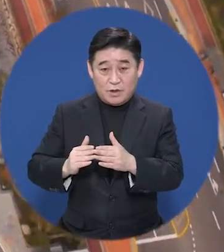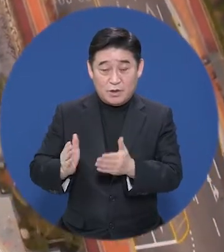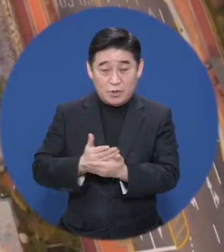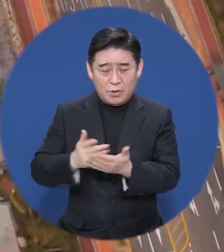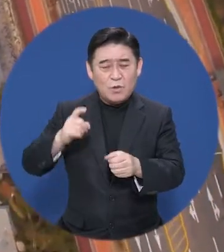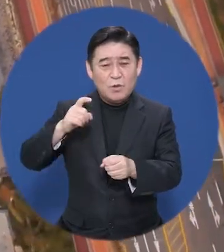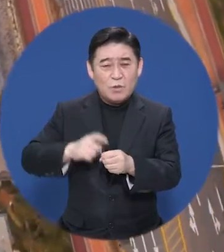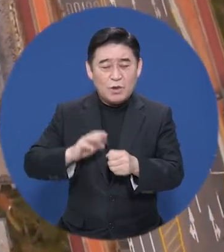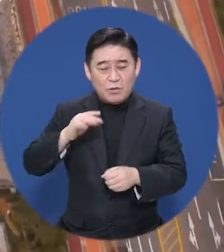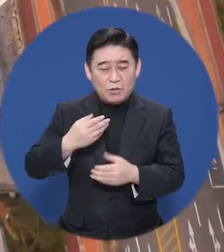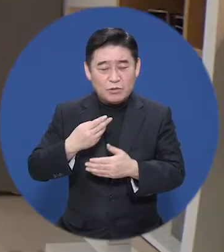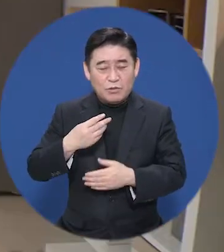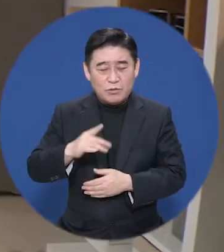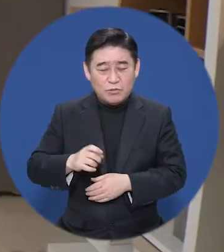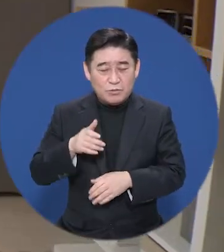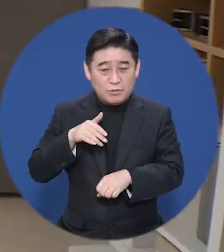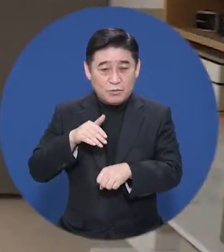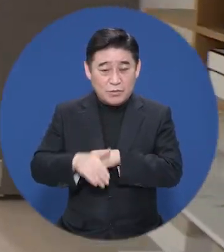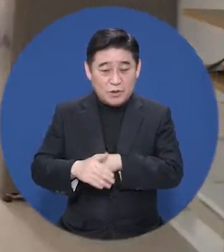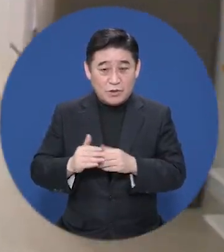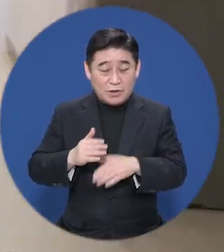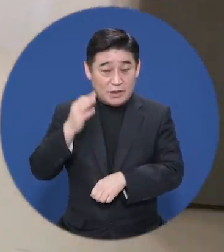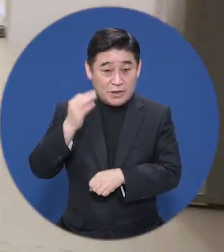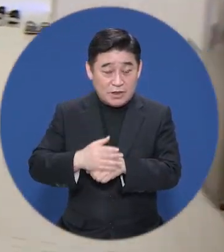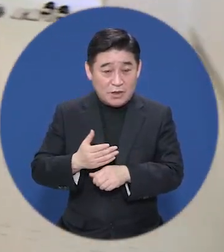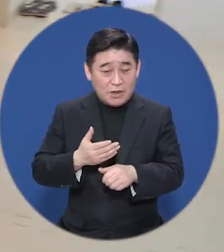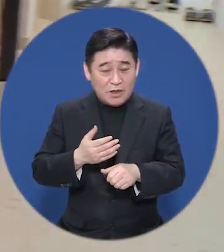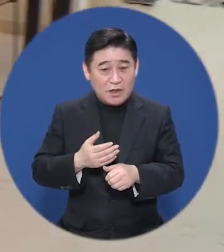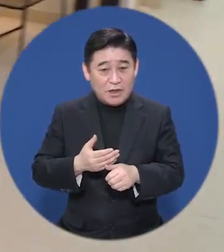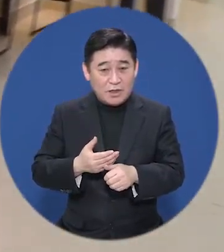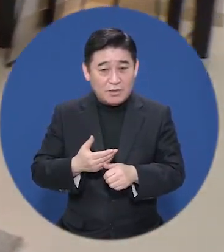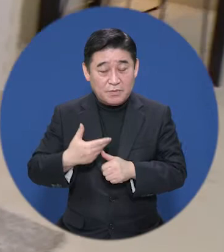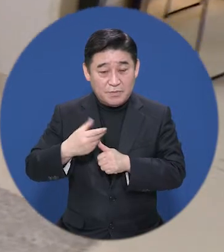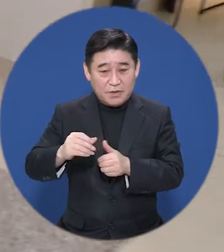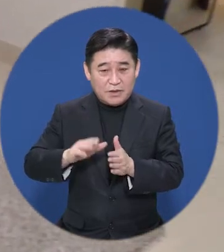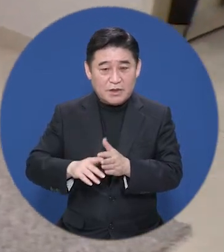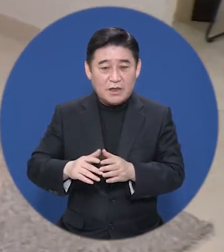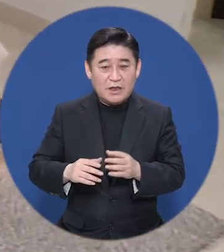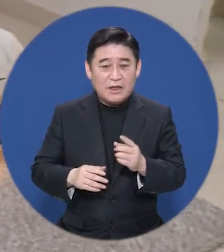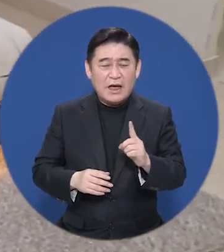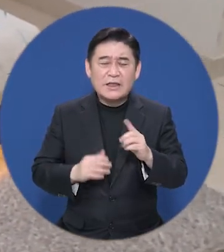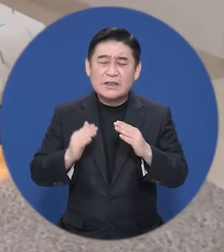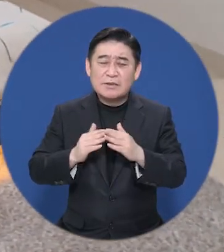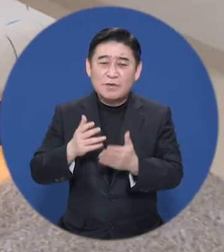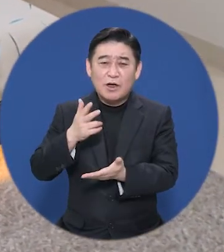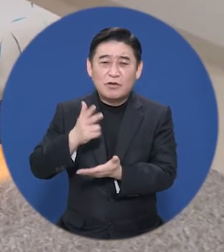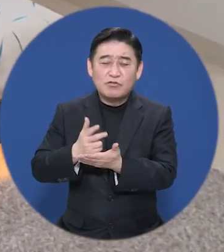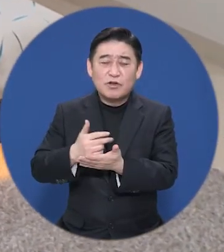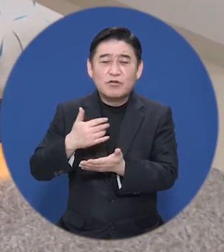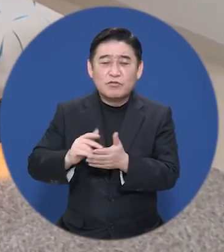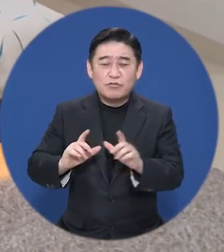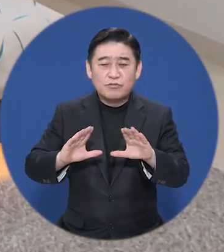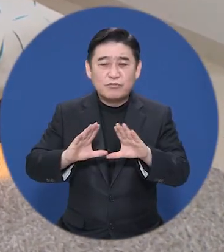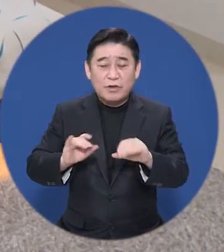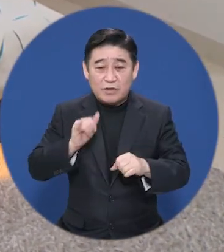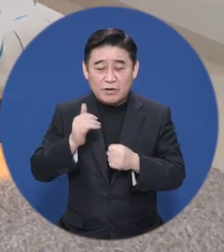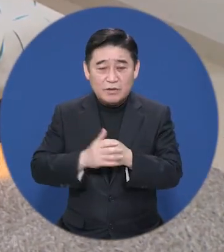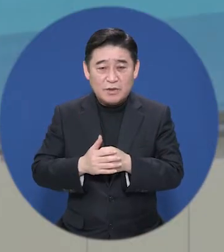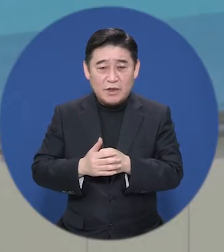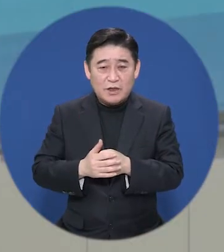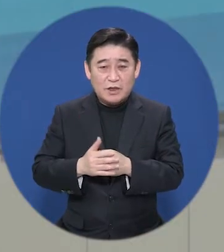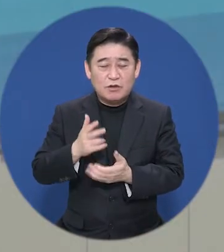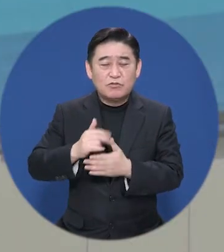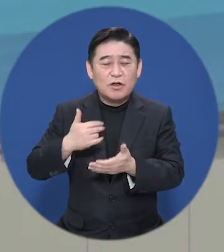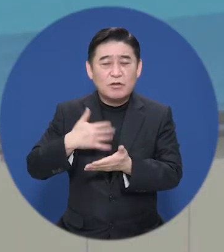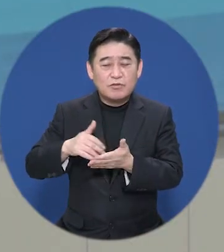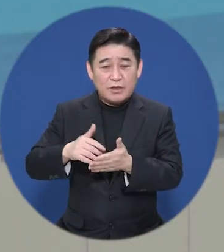목적의 원룸형 주택 건설이나 매입 시 세대당 주차대수 기준을 조례로 완화하고 있지만 원룸형 임대주택